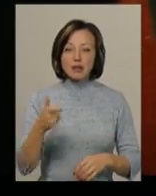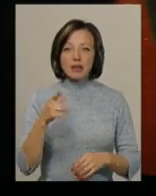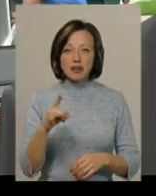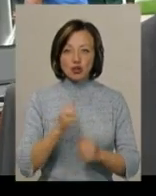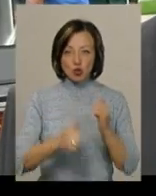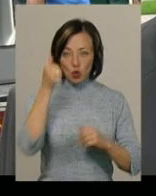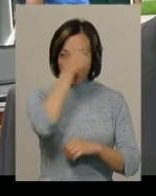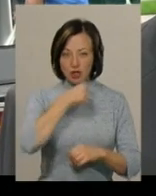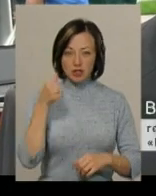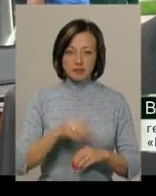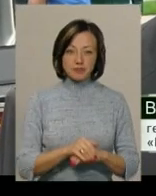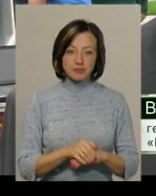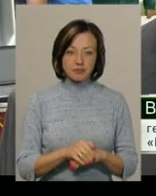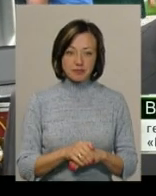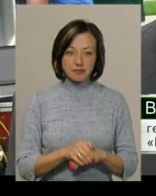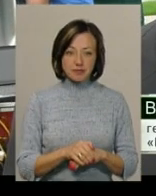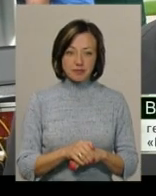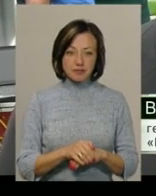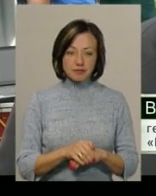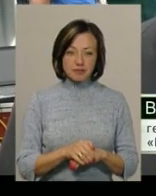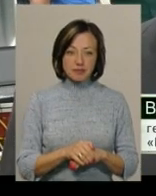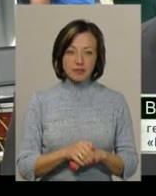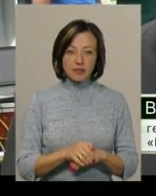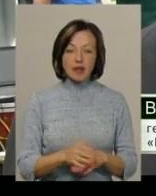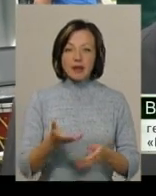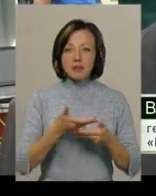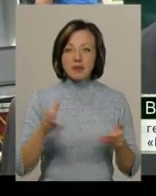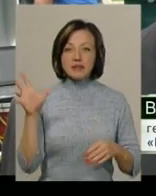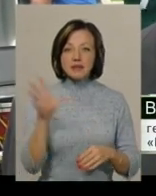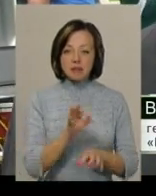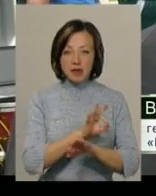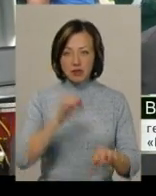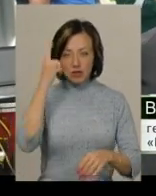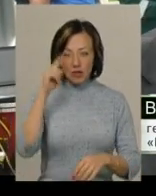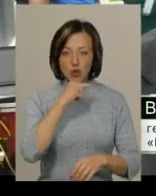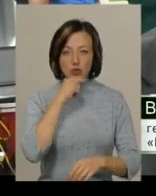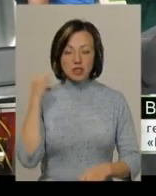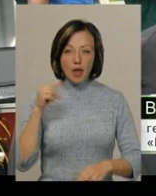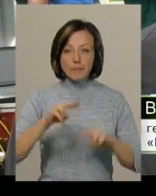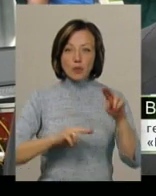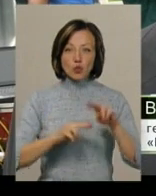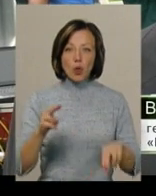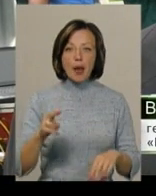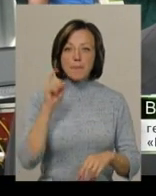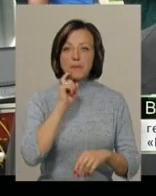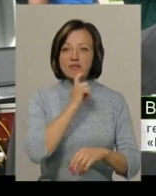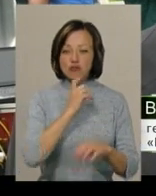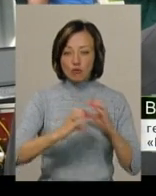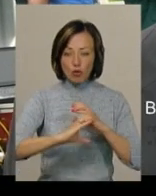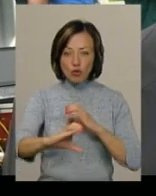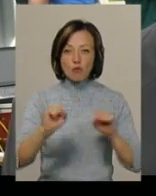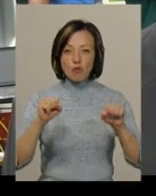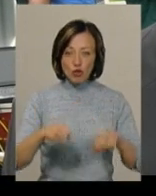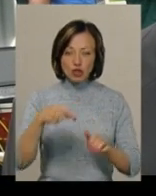щорічно. «Всі ми прекрасно знаємо, що Росія будує північний потік. Це свідчить про те, що